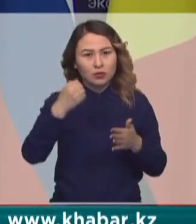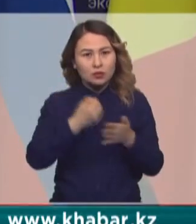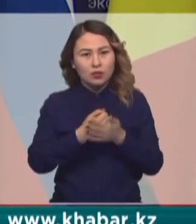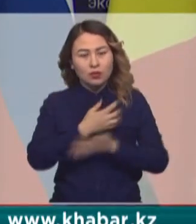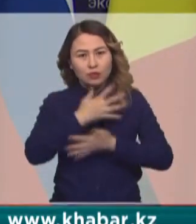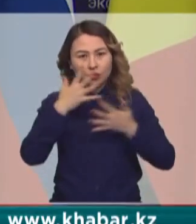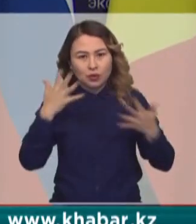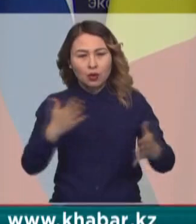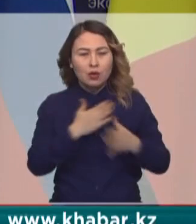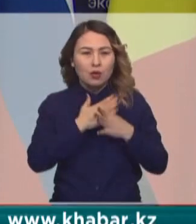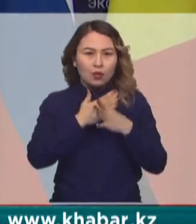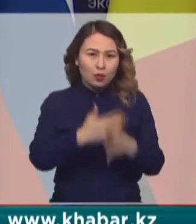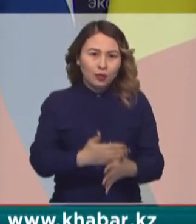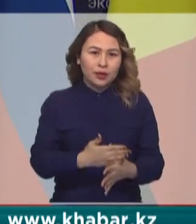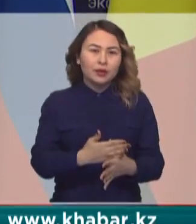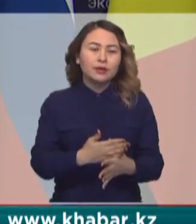бір көмек. Өйткені біз